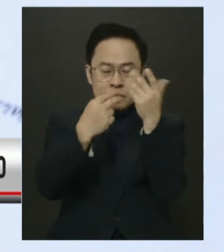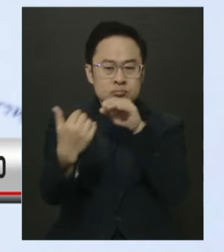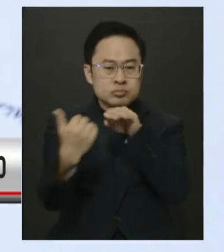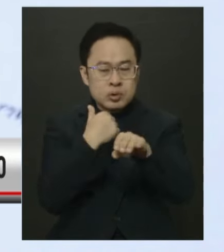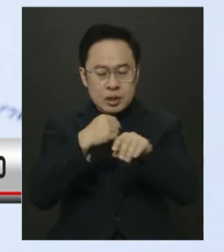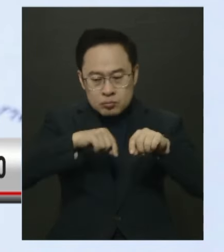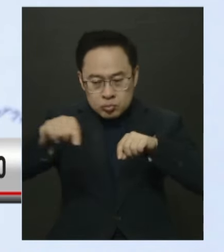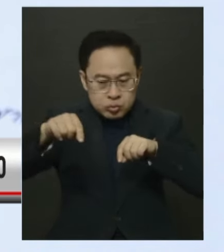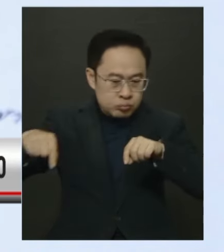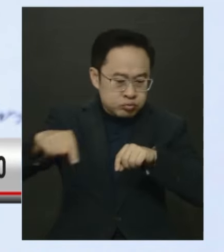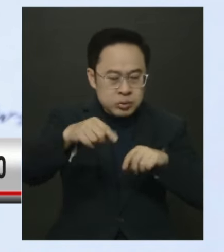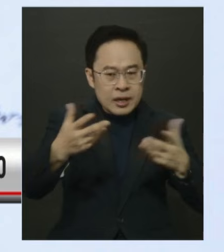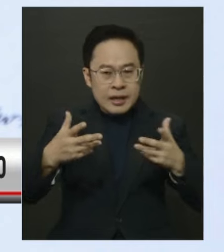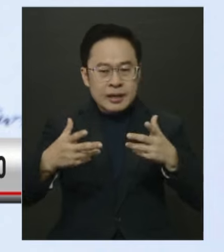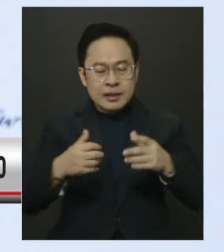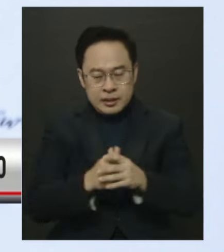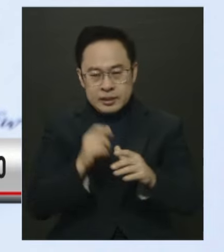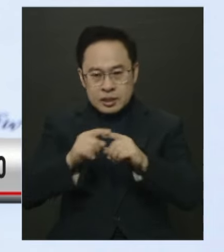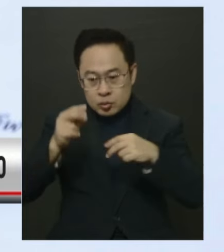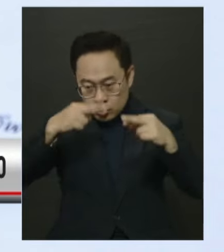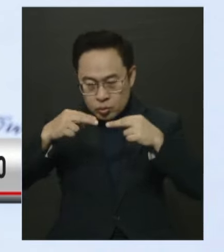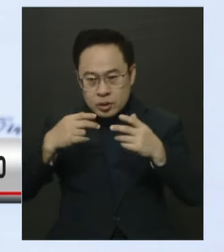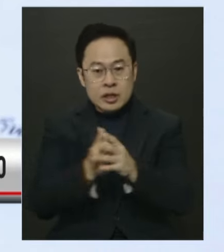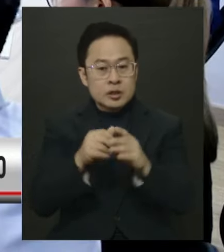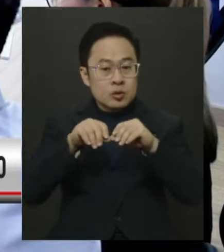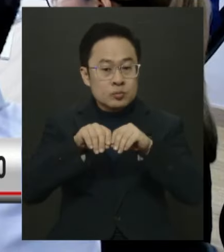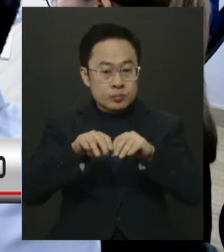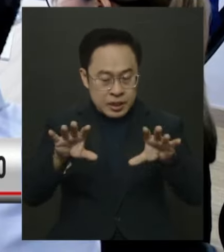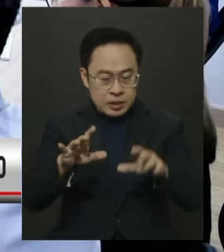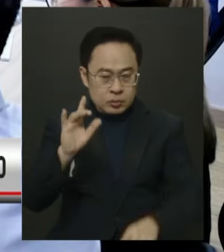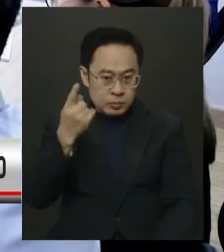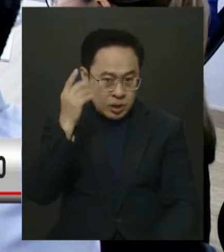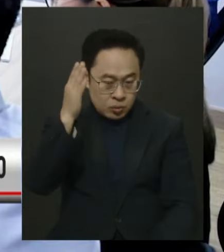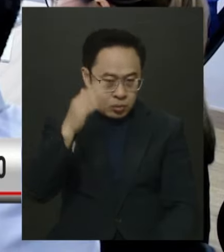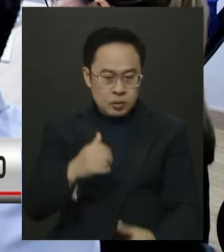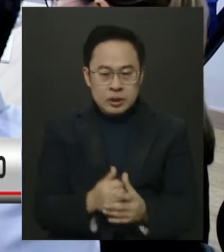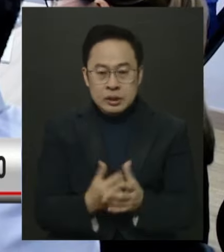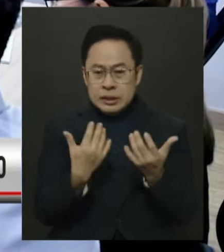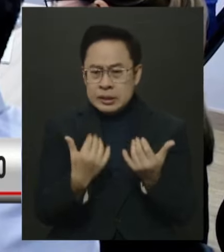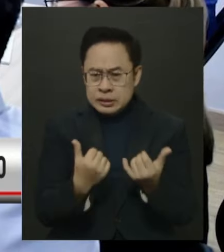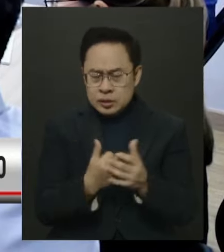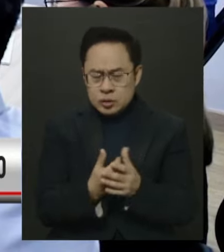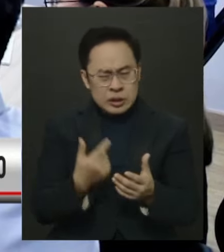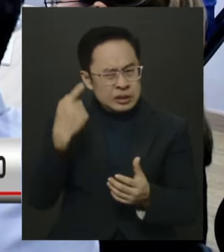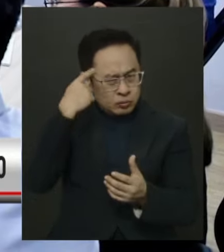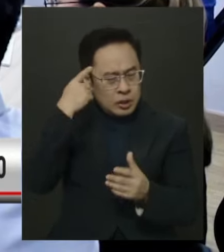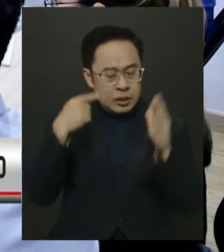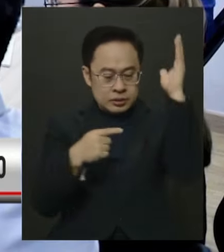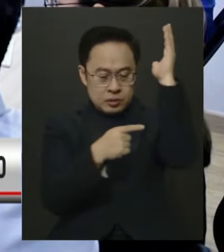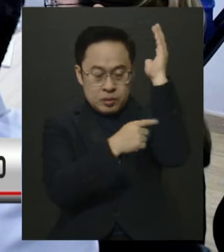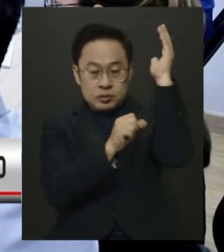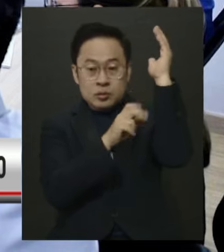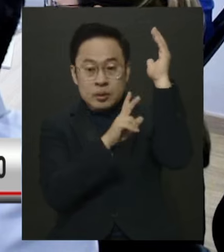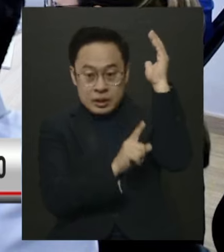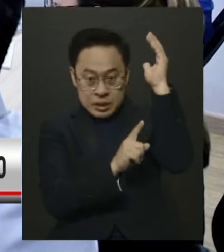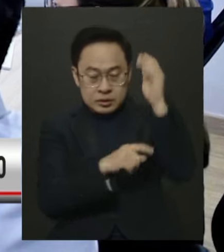การประกาศอย่างเป็นทางการในงาน FA Thailand Awardทั้งนี้มีรายงานว่าจังหวัดสงขลาซึ่